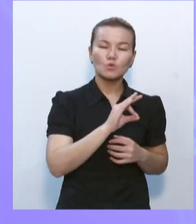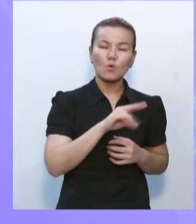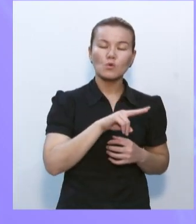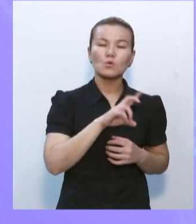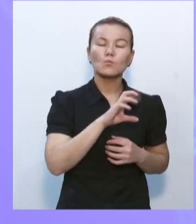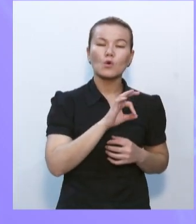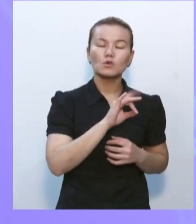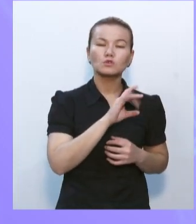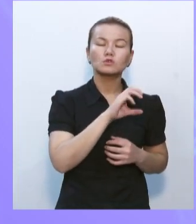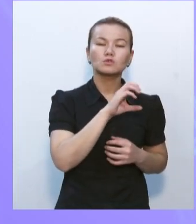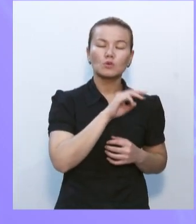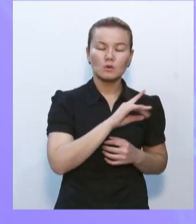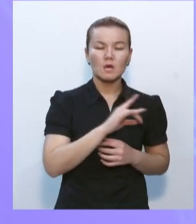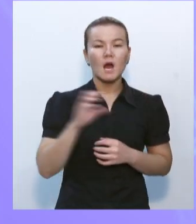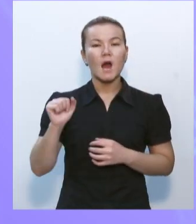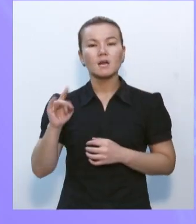Арстан,